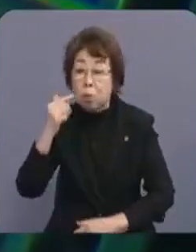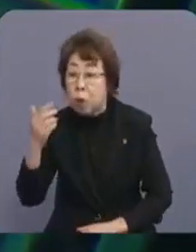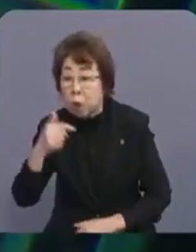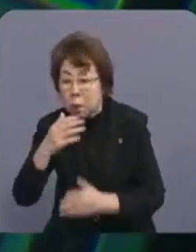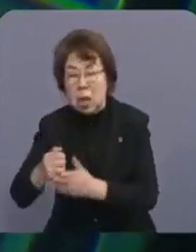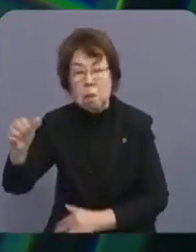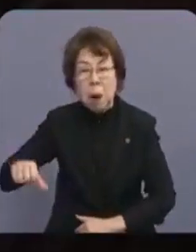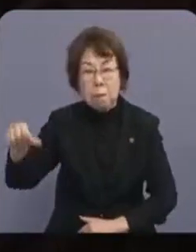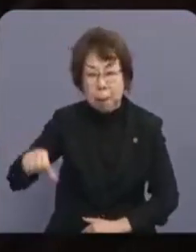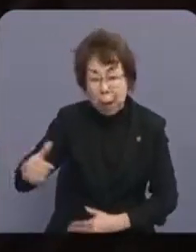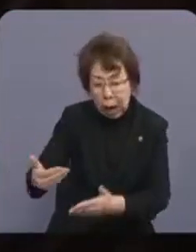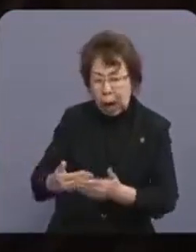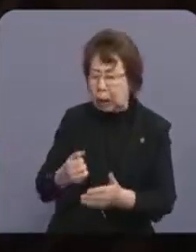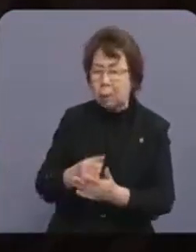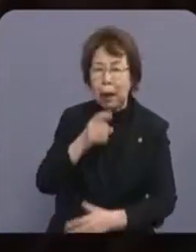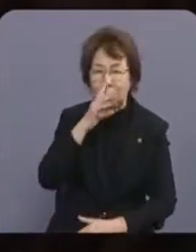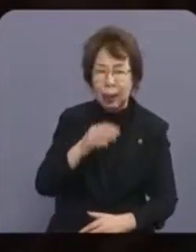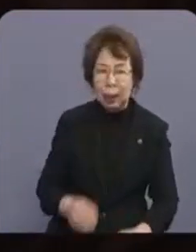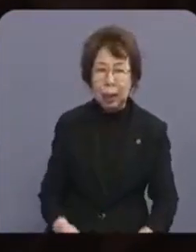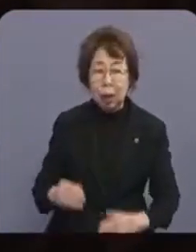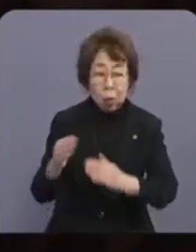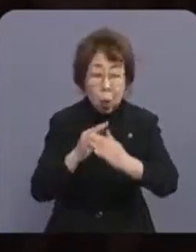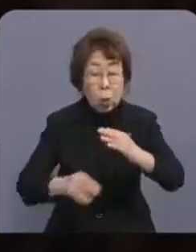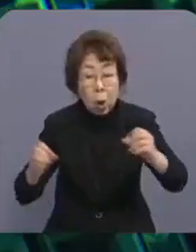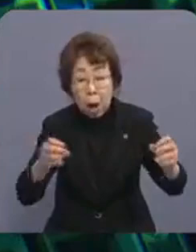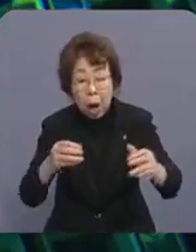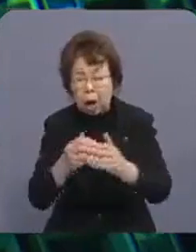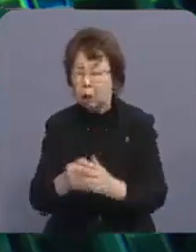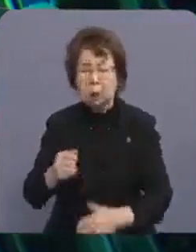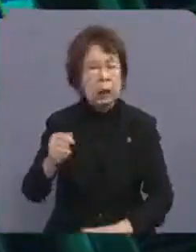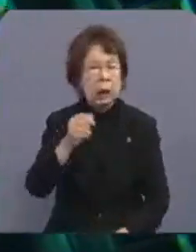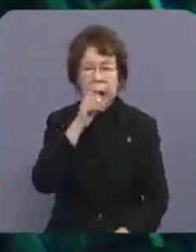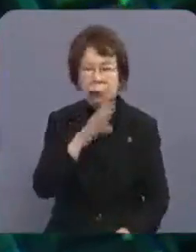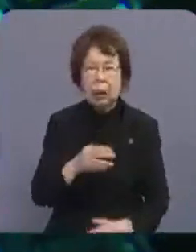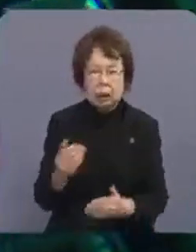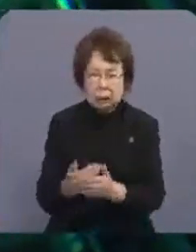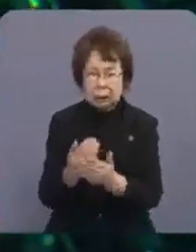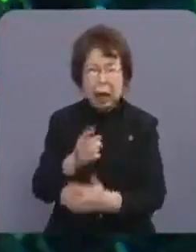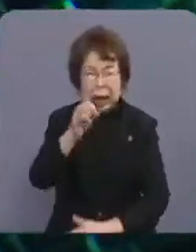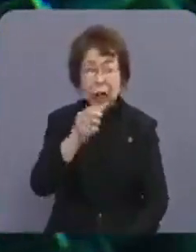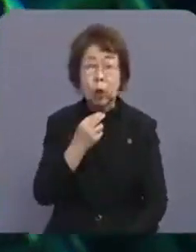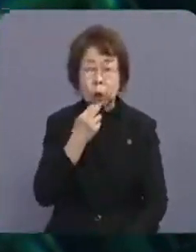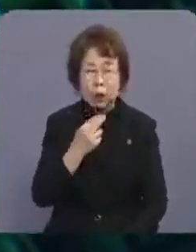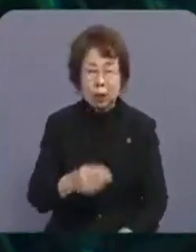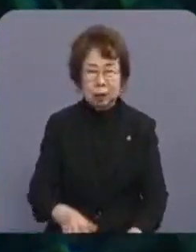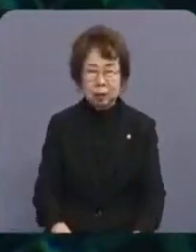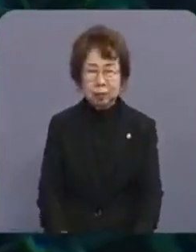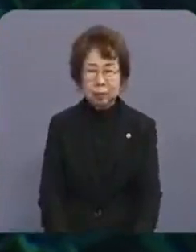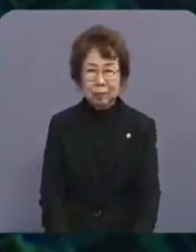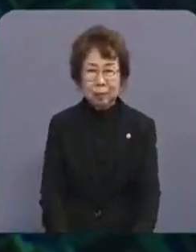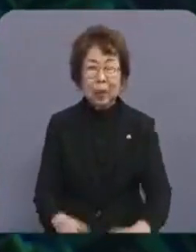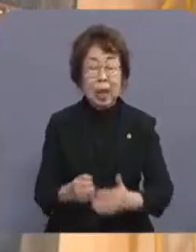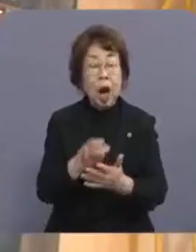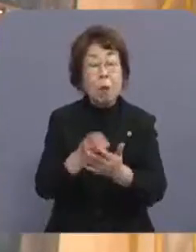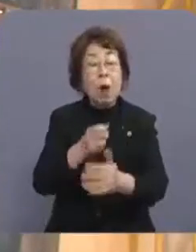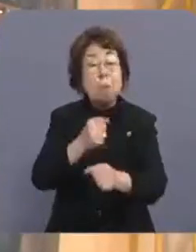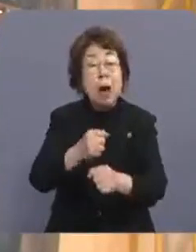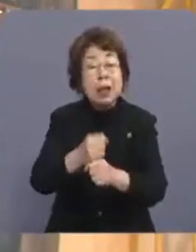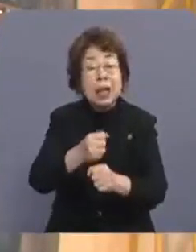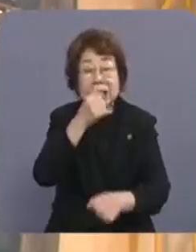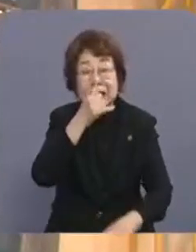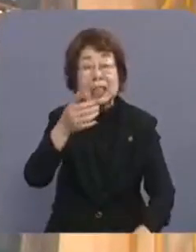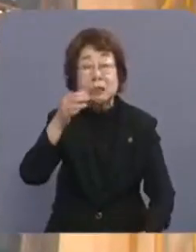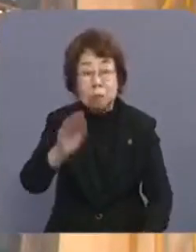무산됐습니다 공론화 과정도 두 차례나 거쳤지만 사실상 진전된 논의는 없었습니다 그래서 법이 만들어진다고